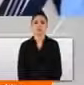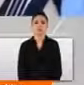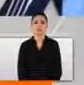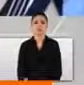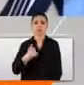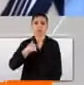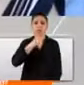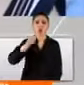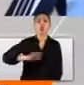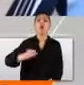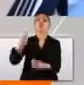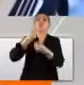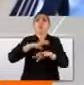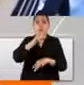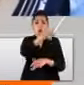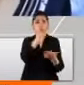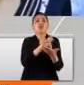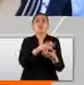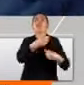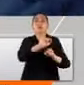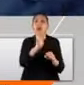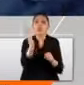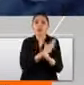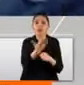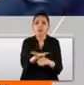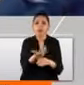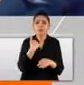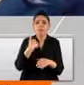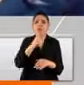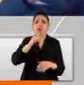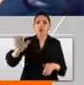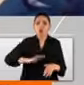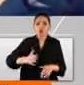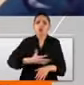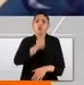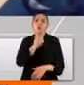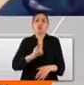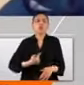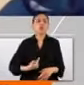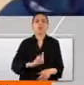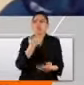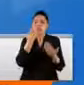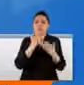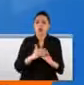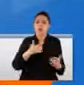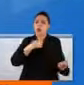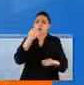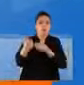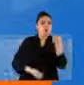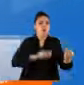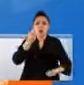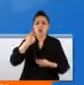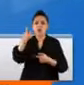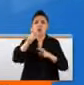Bana oğlumu veremiyorlar ama onun cezasını da veremiyorlar. Ben bir türlü oğlumun yasını tutamıyorum bunlarla uğraşmaktan. İsyan